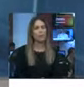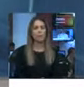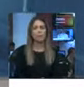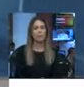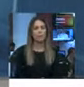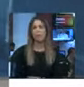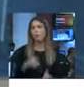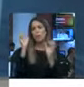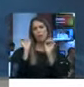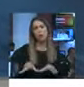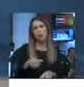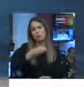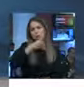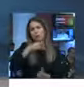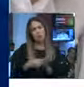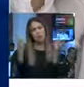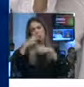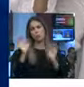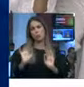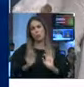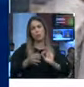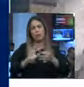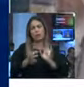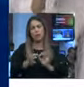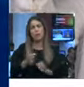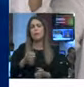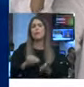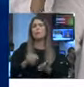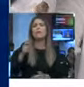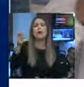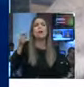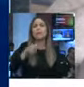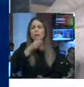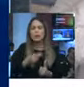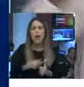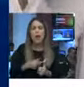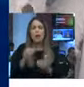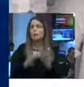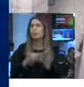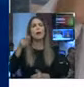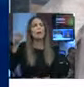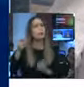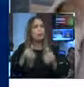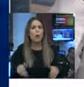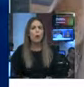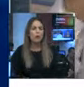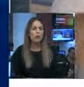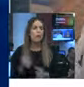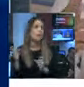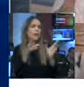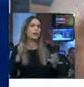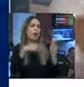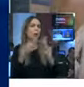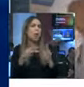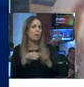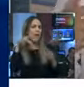הסכנים, אין להם אוריינות דיגיטלית, למה לתת להם קצבאות זקנה, למה לתת קצבאות נכות? בואי, בכלל נסלק אותם מעולם, הם מפריעים לנו